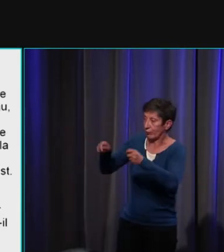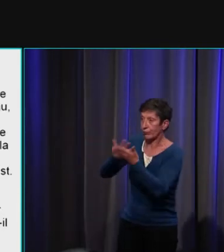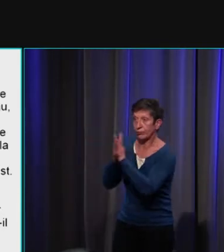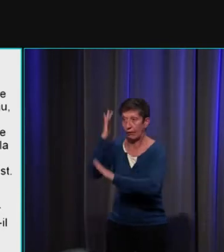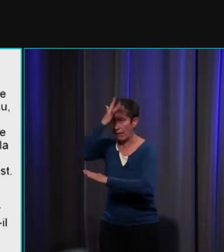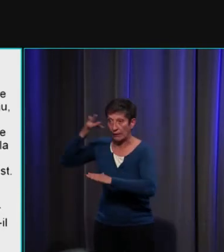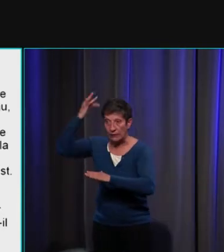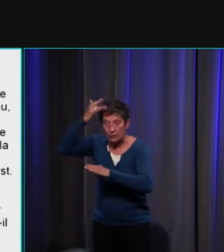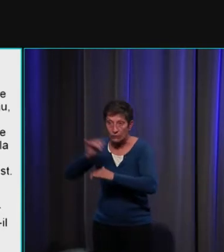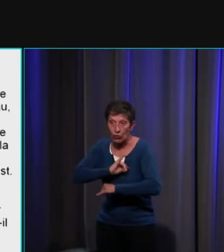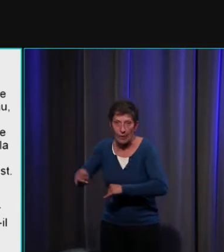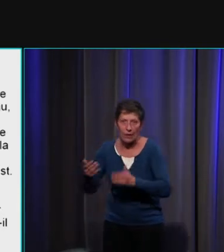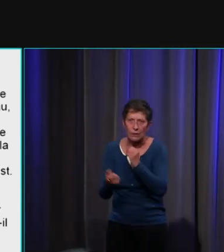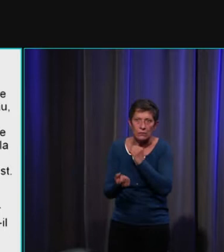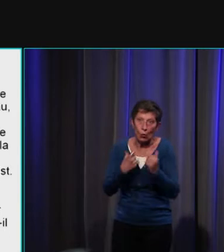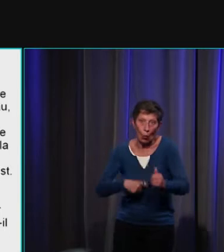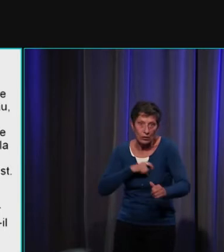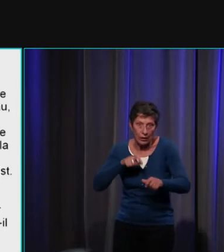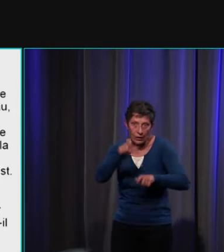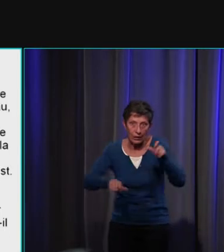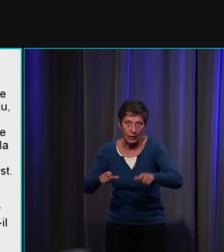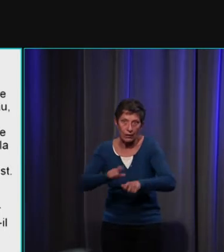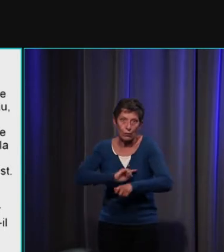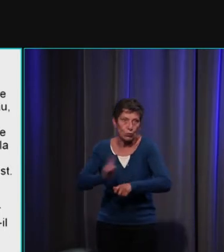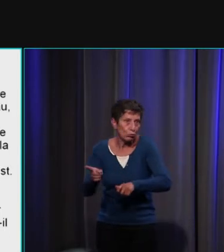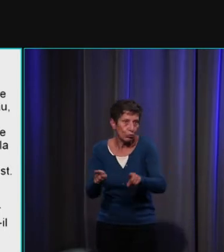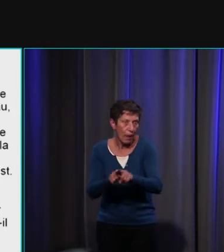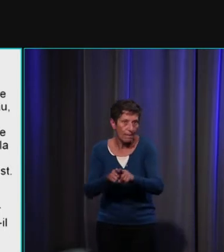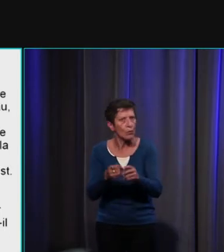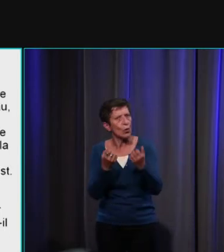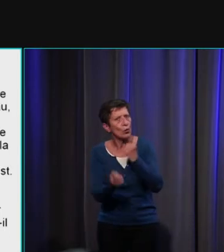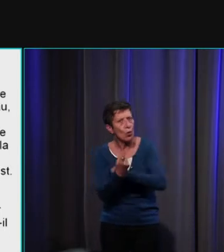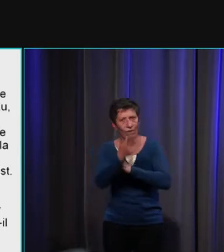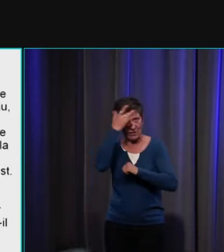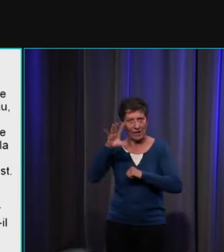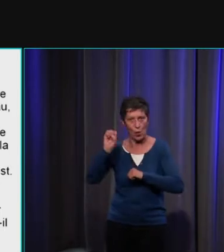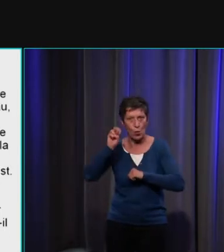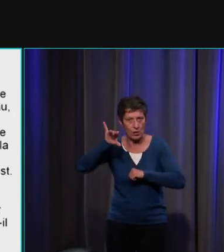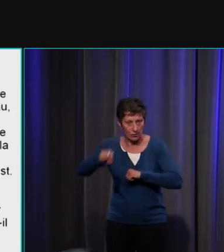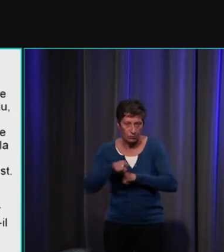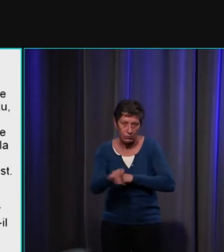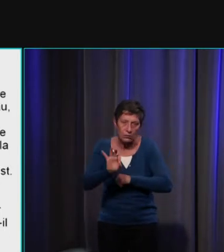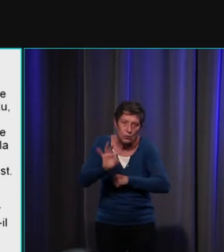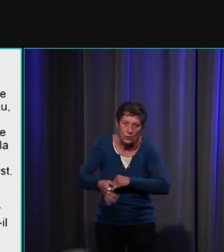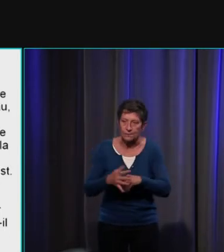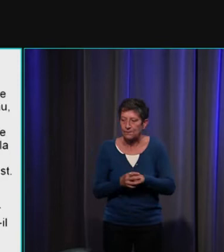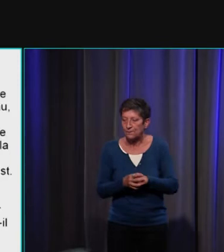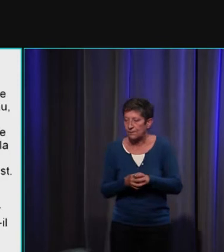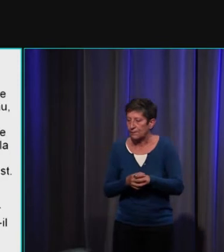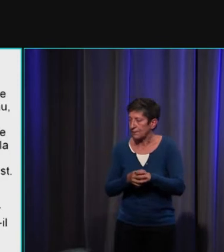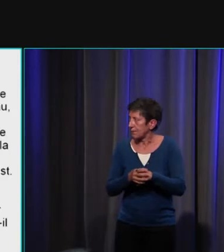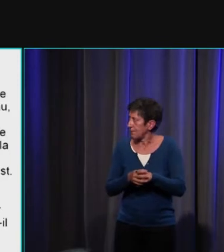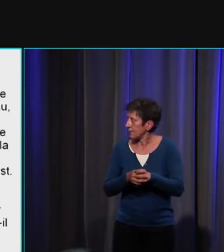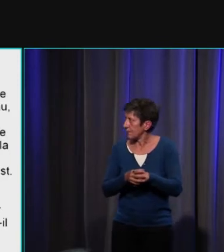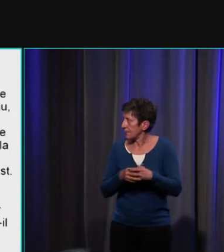peut-être sans lui sans lui c'est sûr c'est le croiser par excellence mais sarrois aussi et si vous regardez son procès de canonisation il ya très